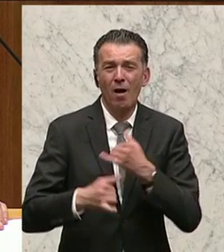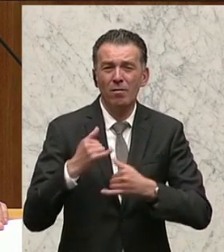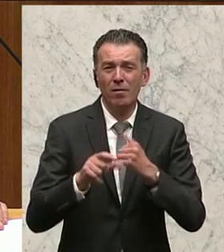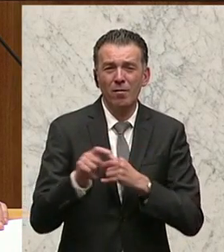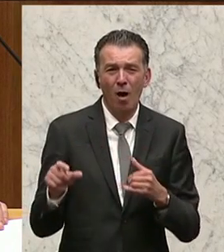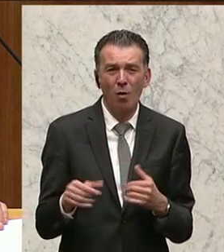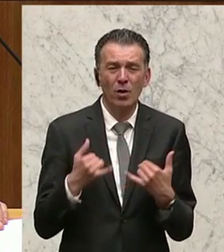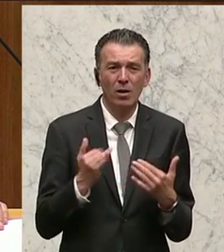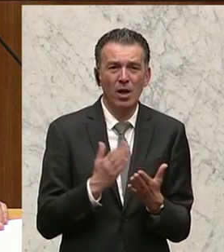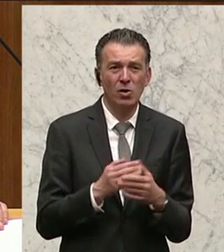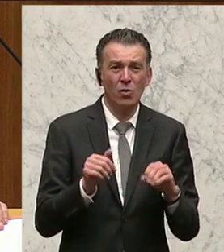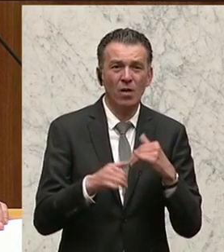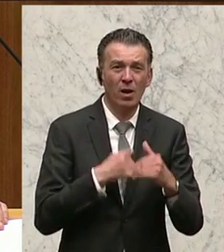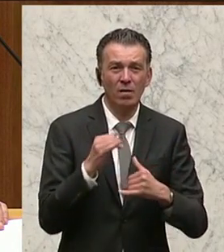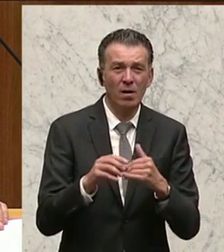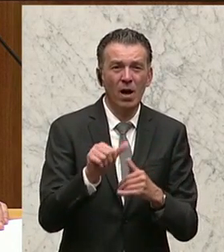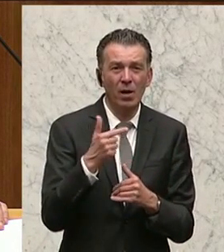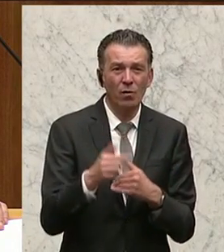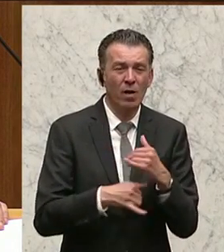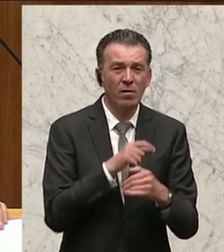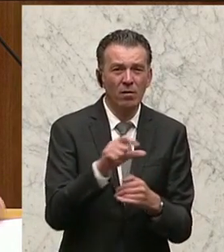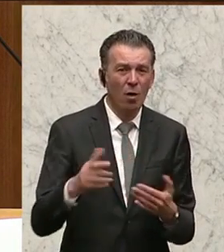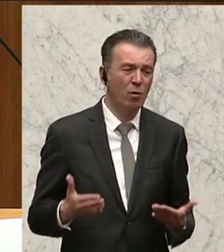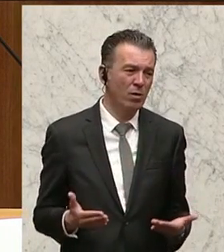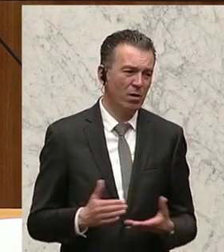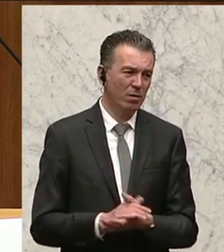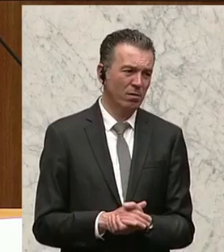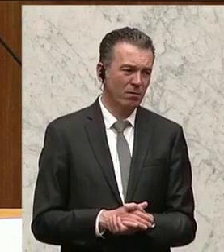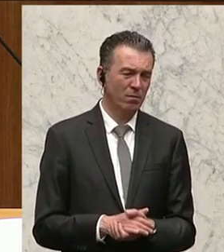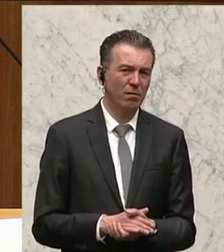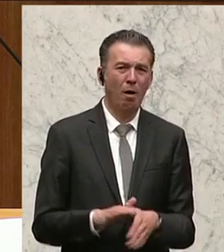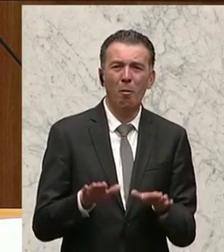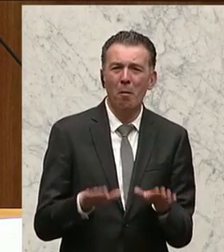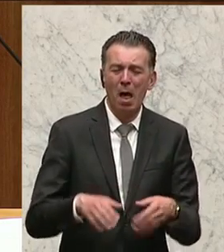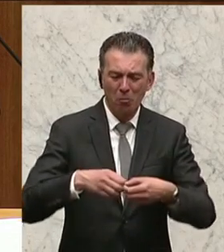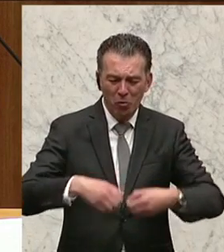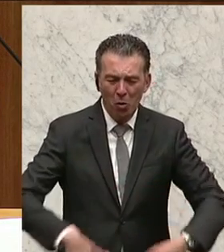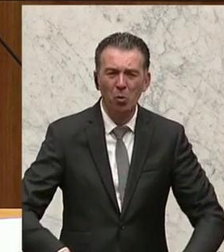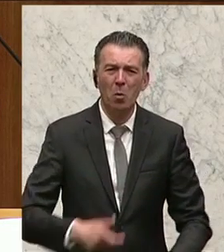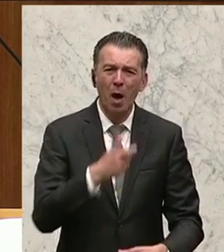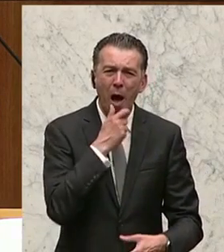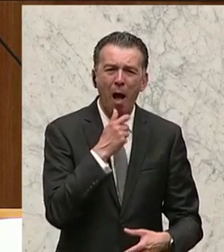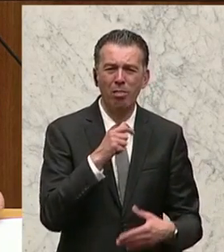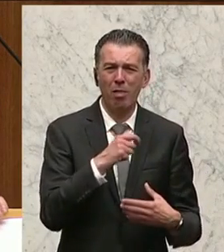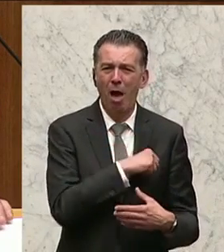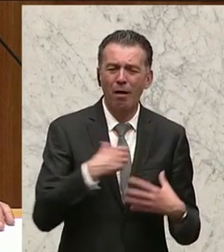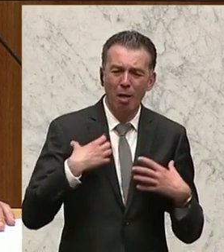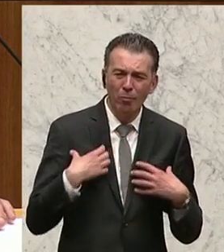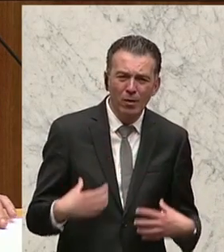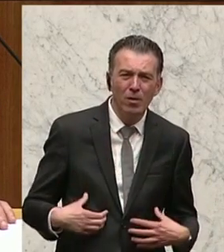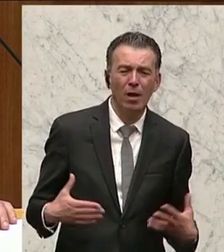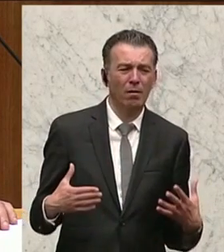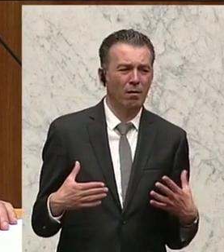Wir befinden uns seit 16 Jahren im 21. Jahrhundert. Das Verharren in Strukturen und Besitzständen. Der gesamte